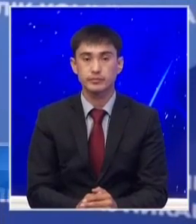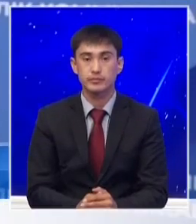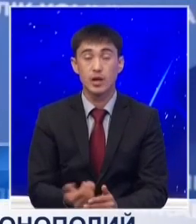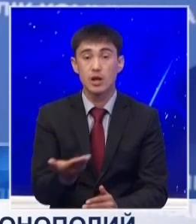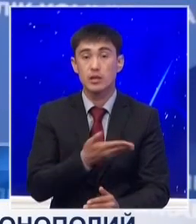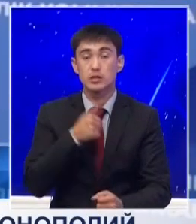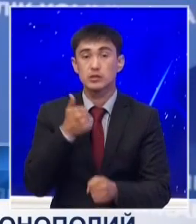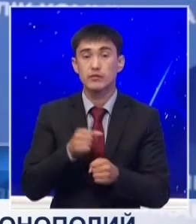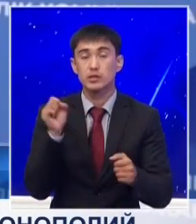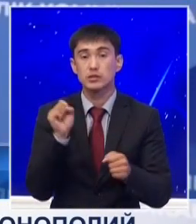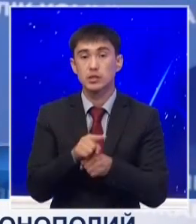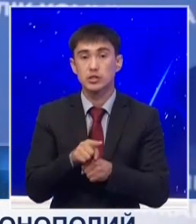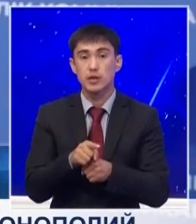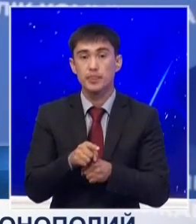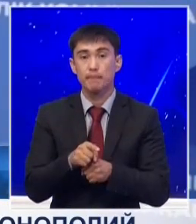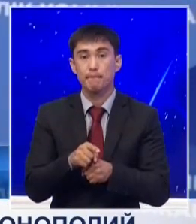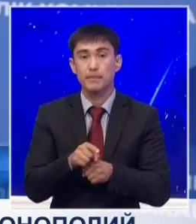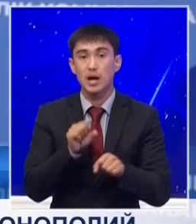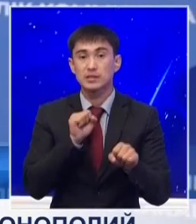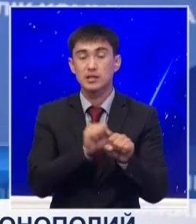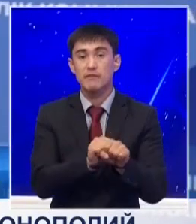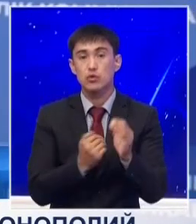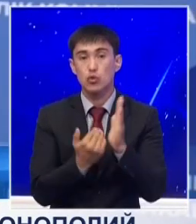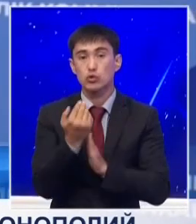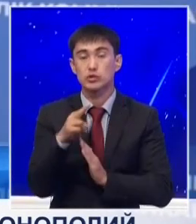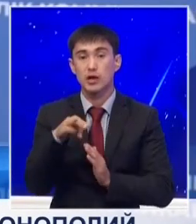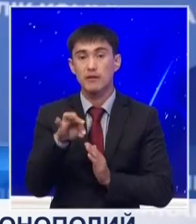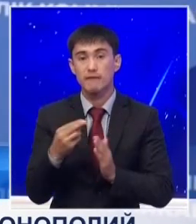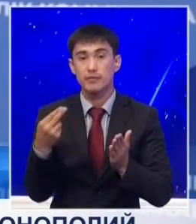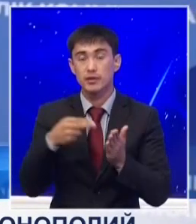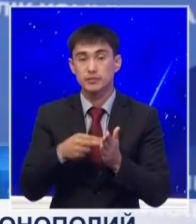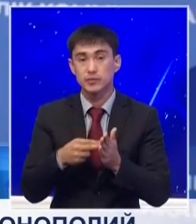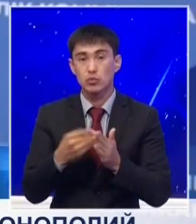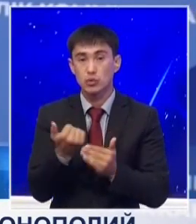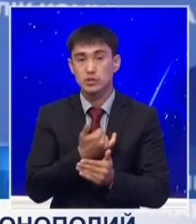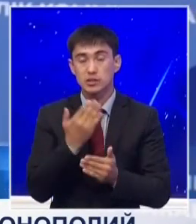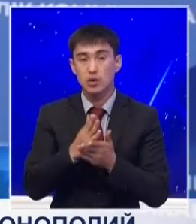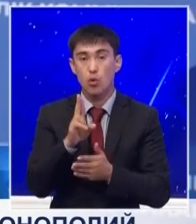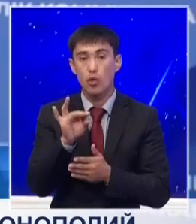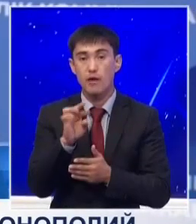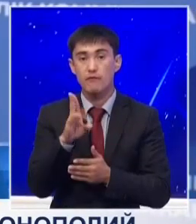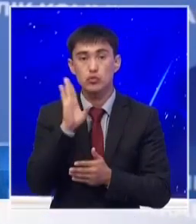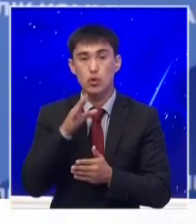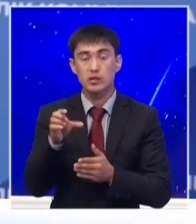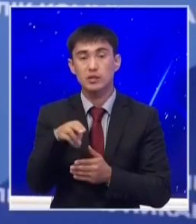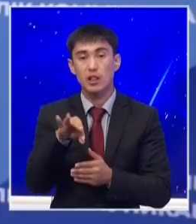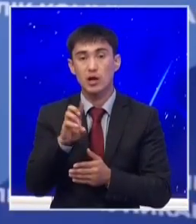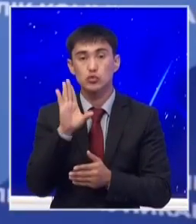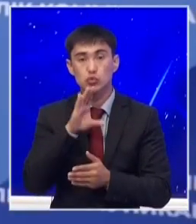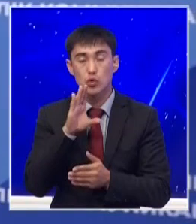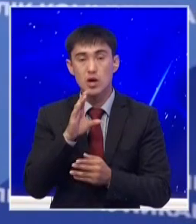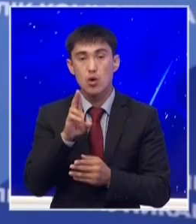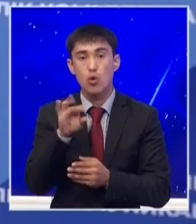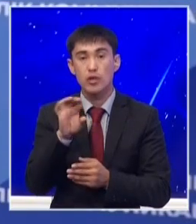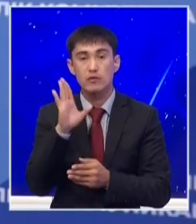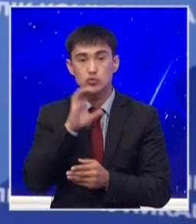Наша основная задача – остановить безосновательный рост тарифов. У нас есть базовые субъекты, как Кунаев-Суарнаса, Талгарсу, Кунаев-Су.